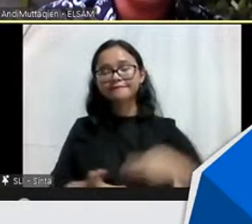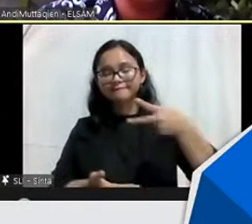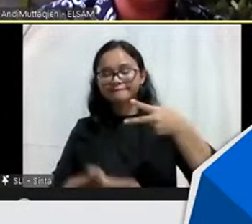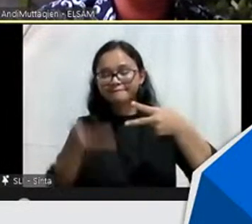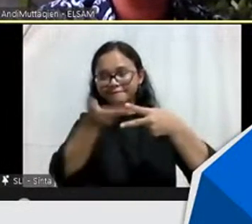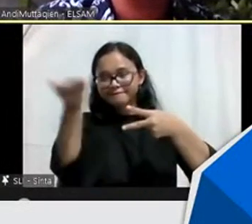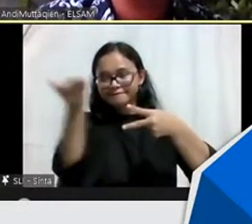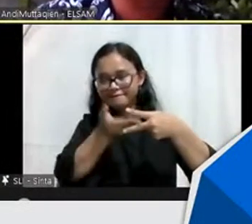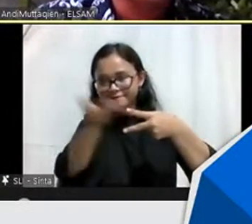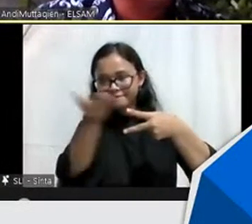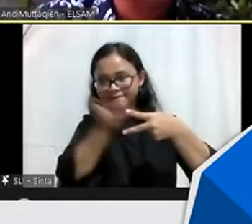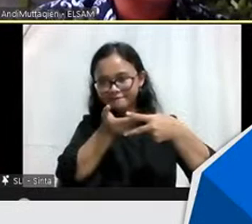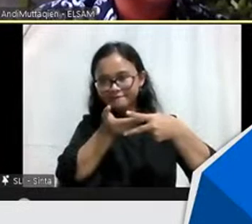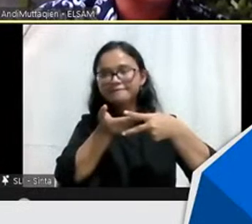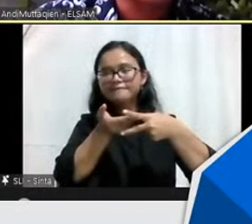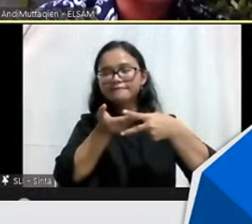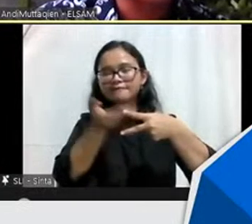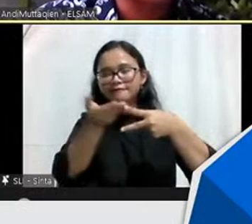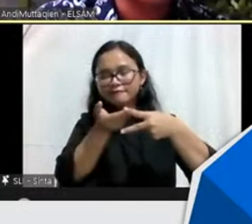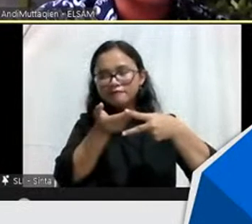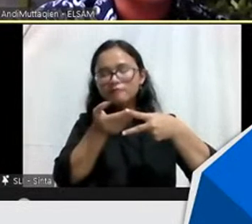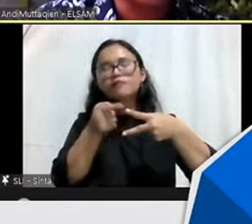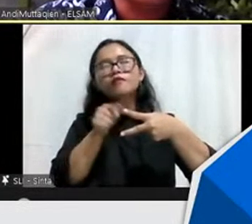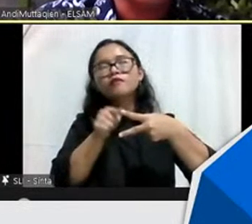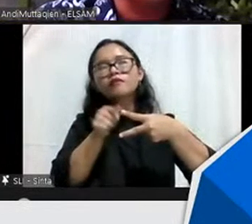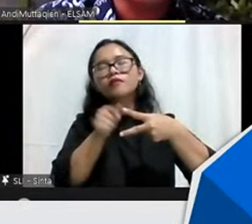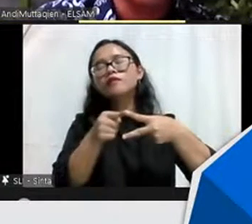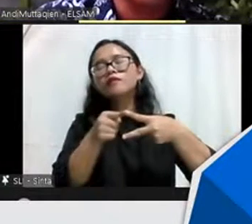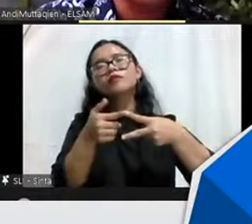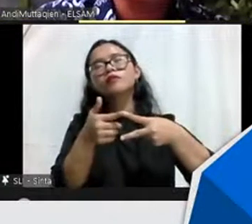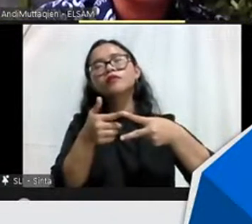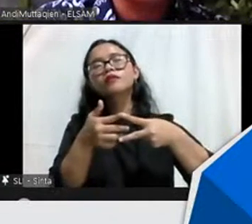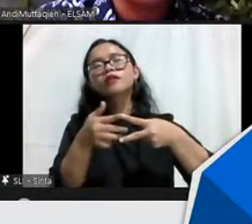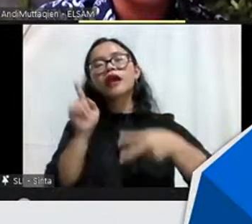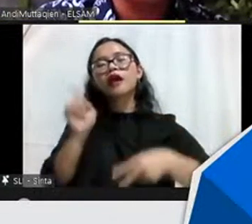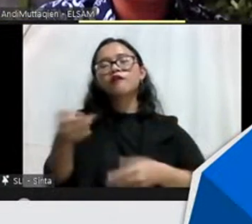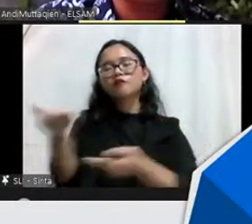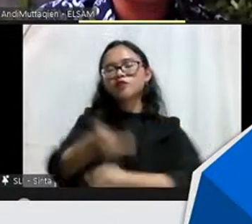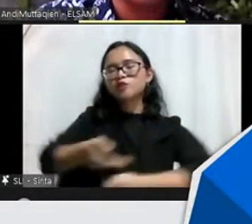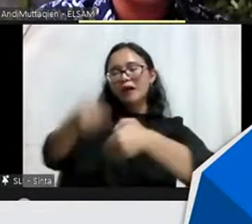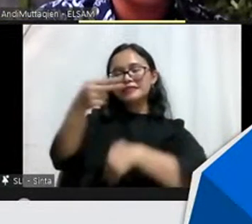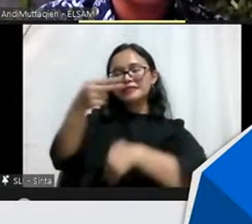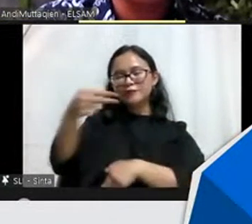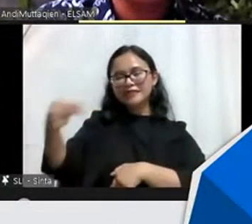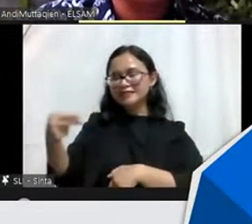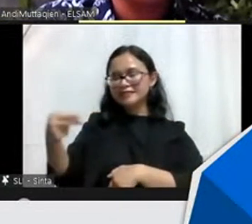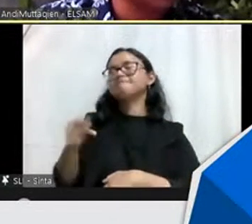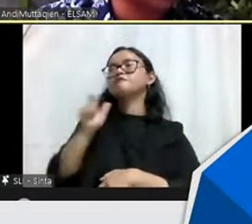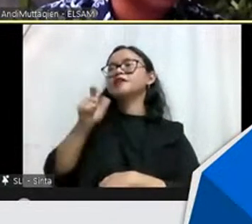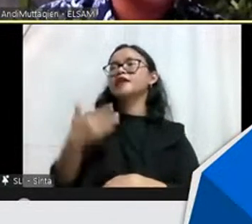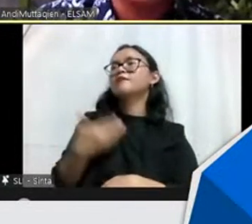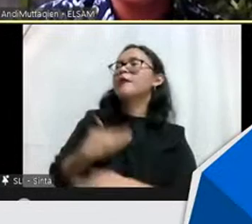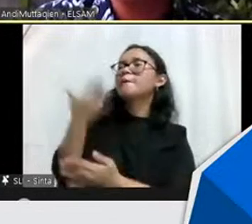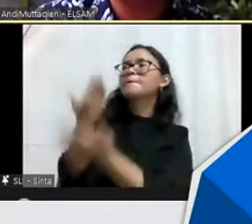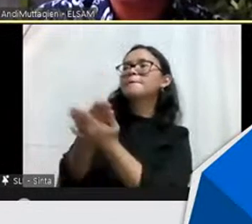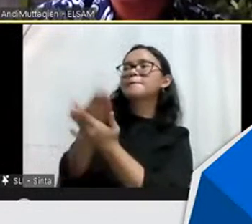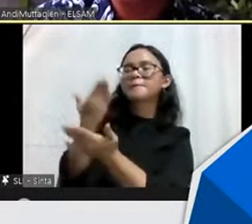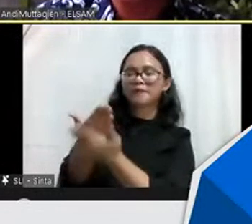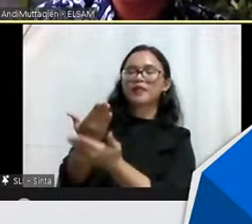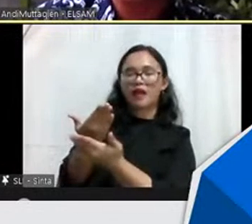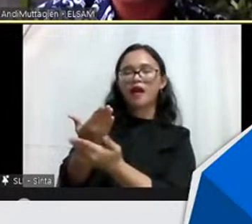konteks Indonesia sepertinya Apa yang harus kita lakukan untuk terus mendapat menuntut tanggung jawab private sektor dalam